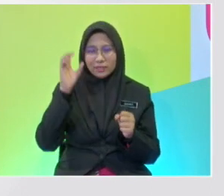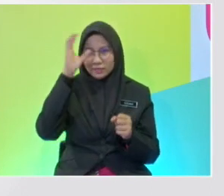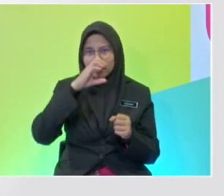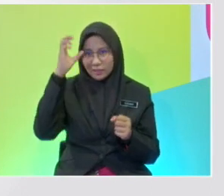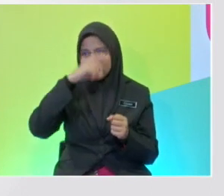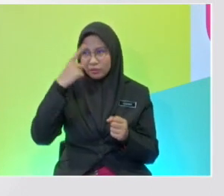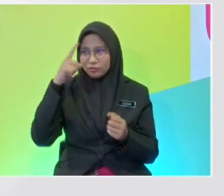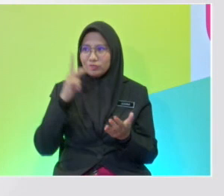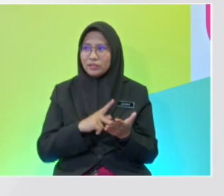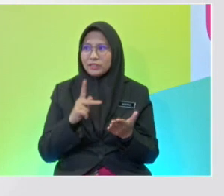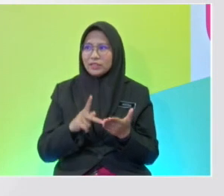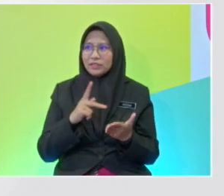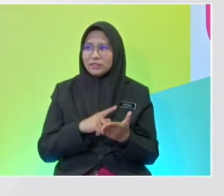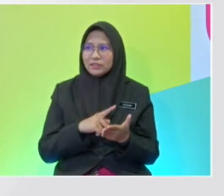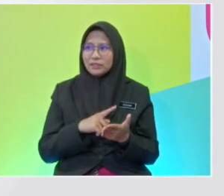jawaban